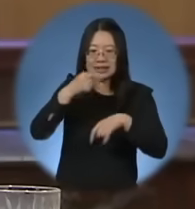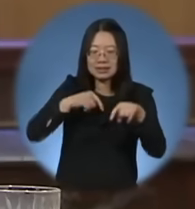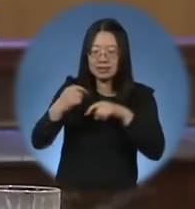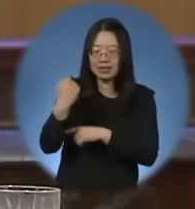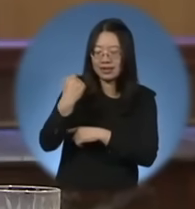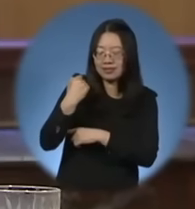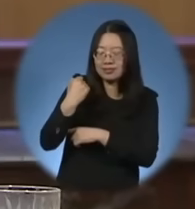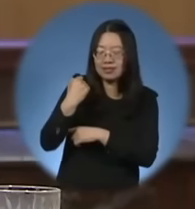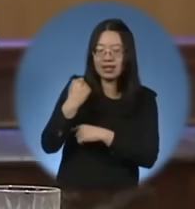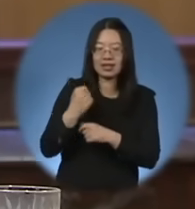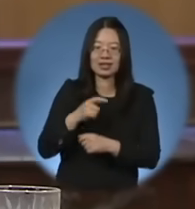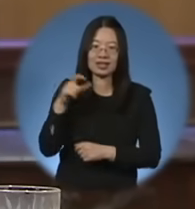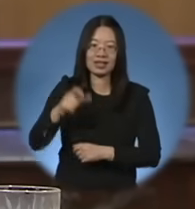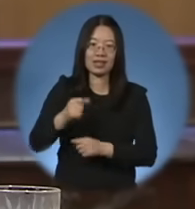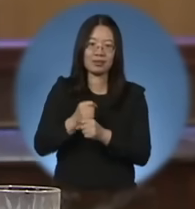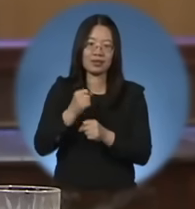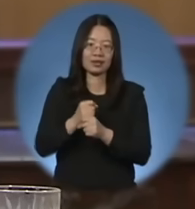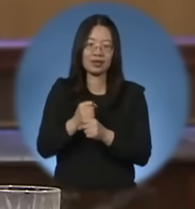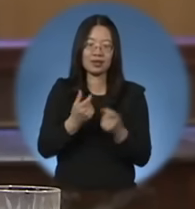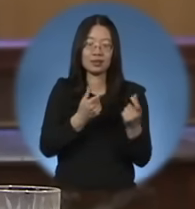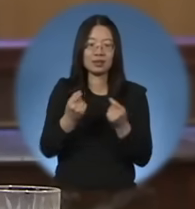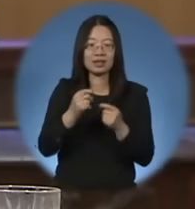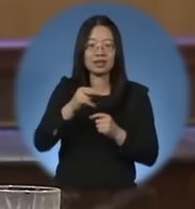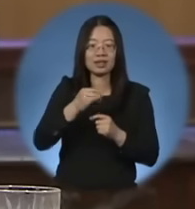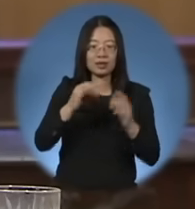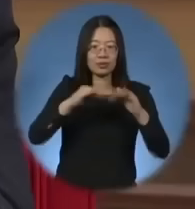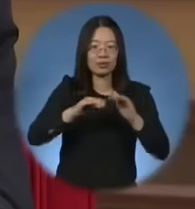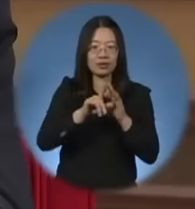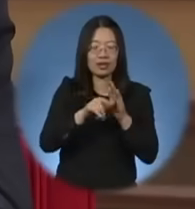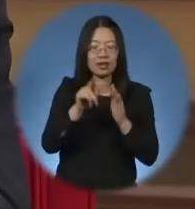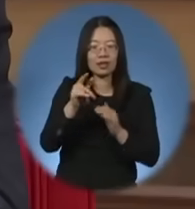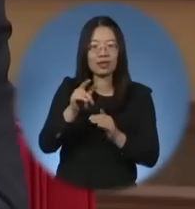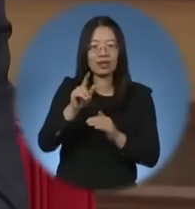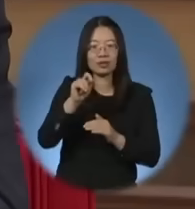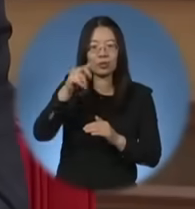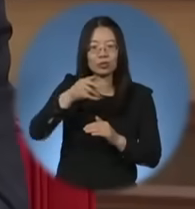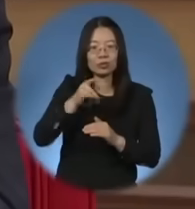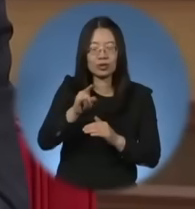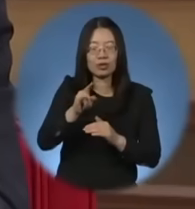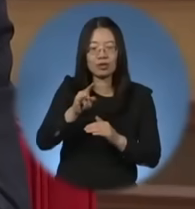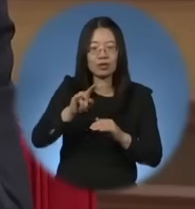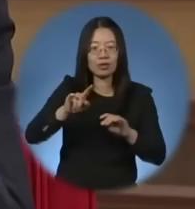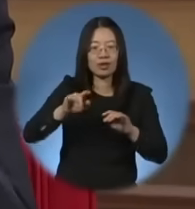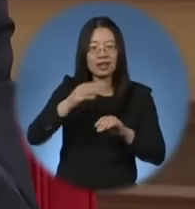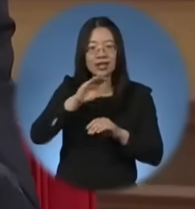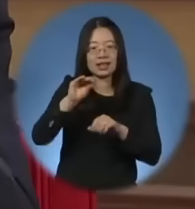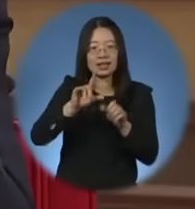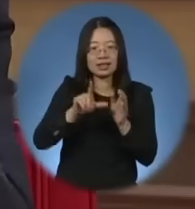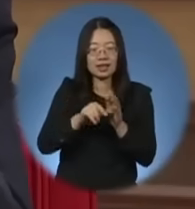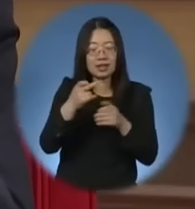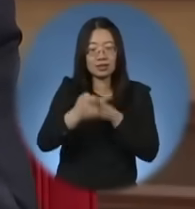기반을 공고히 한다 똑같이 실내가 무너질 때는 고구려한테 갈 때는음 17년 동안